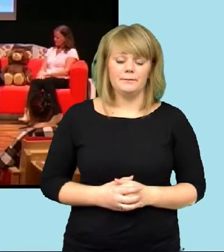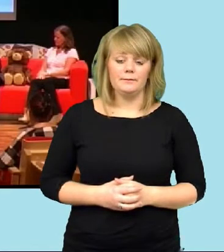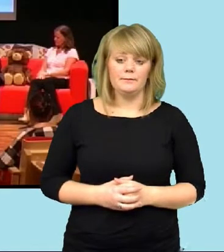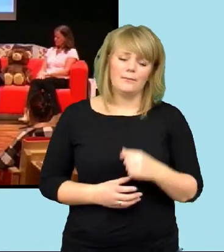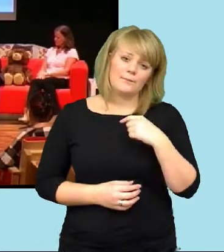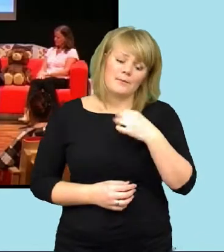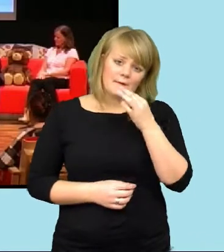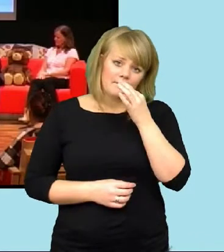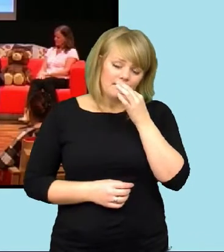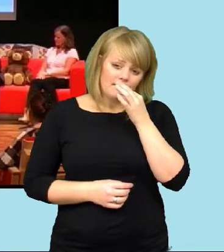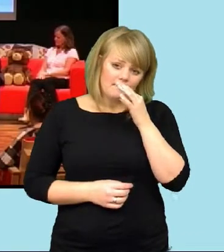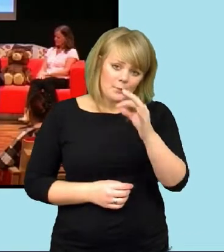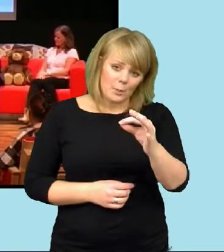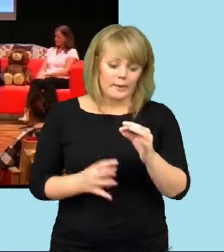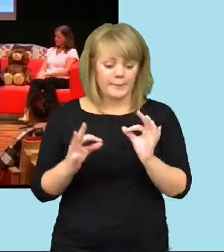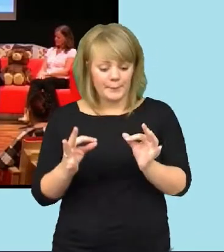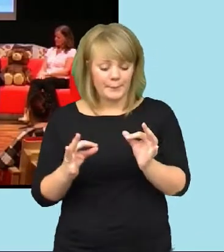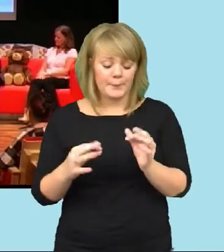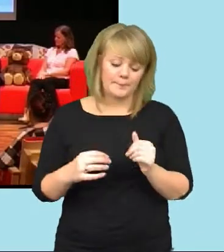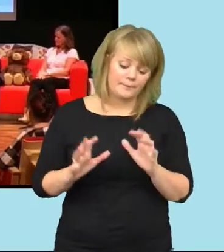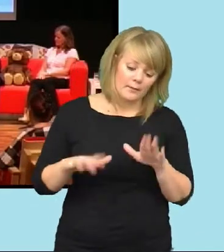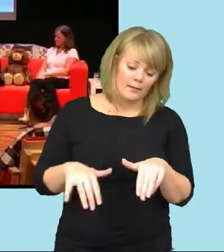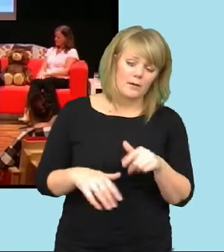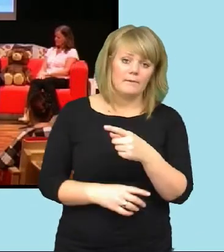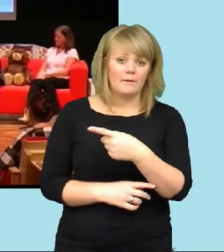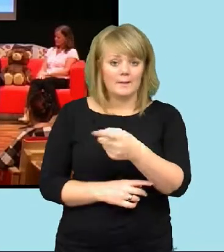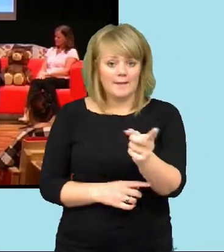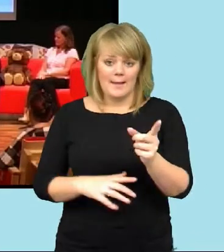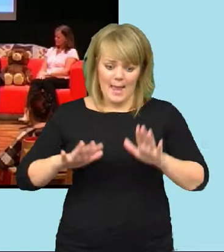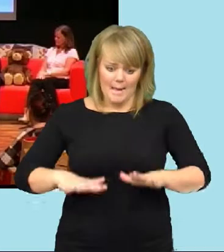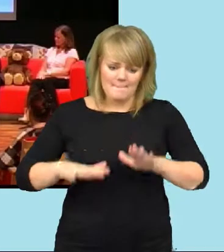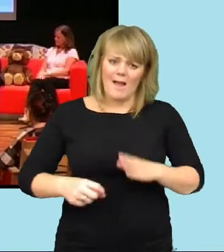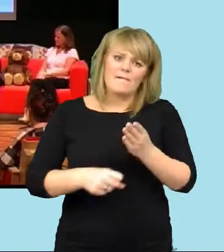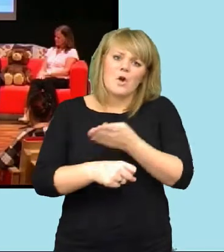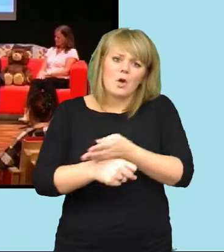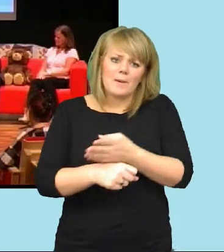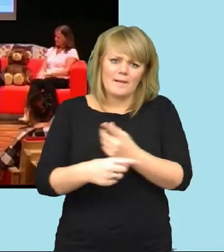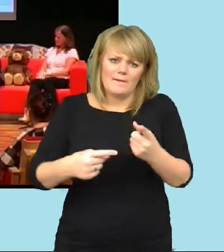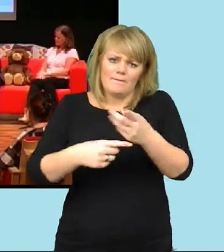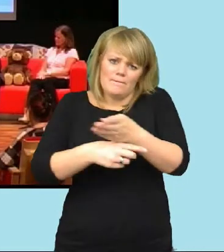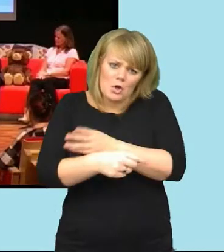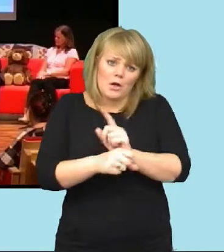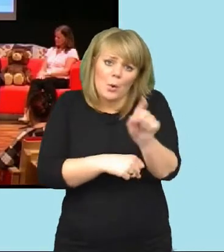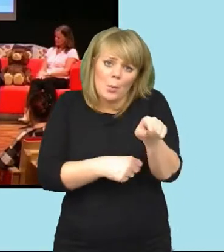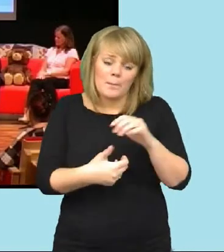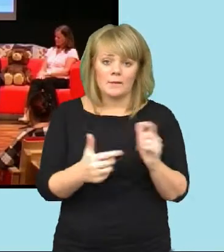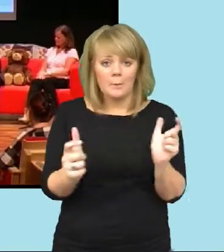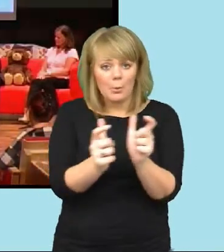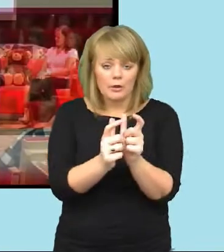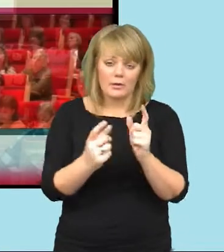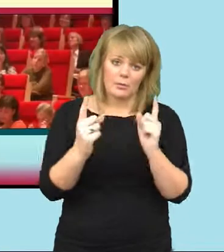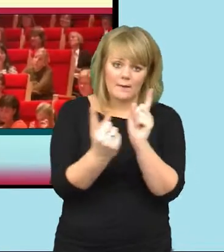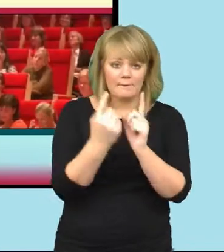Hur har ni liksom, har ni förberett er hemma inför möten med profession